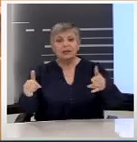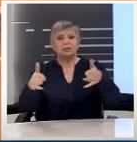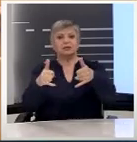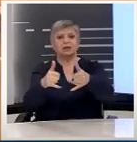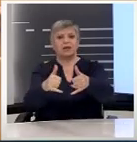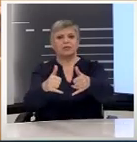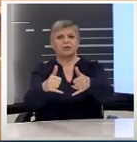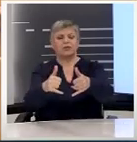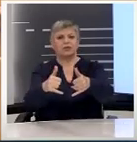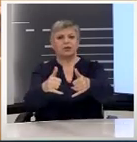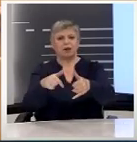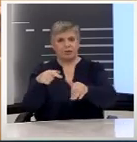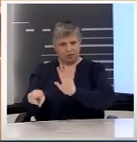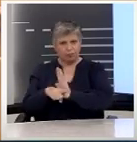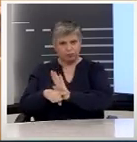συνάδελφοι,